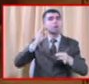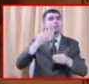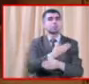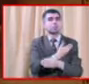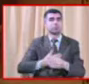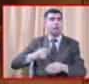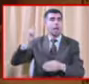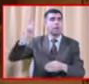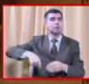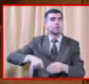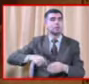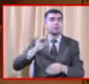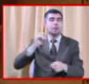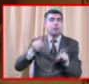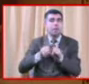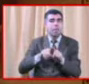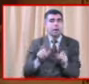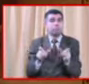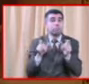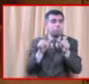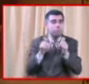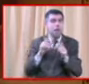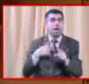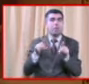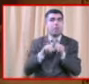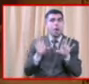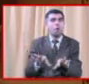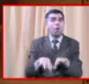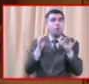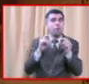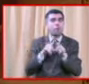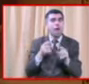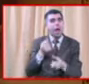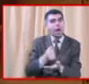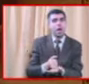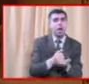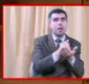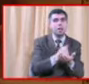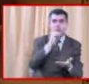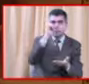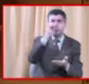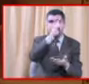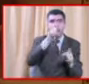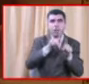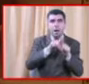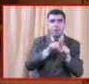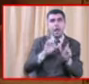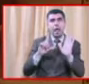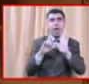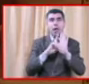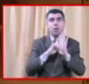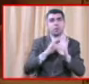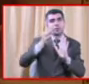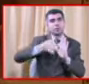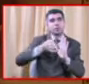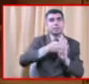يعني نعتنيوا به باش يمكننا لعل وعسى نلقاو الحل الملائم باش العمال ما يضروش اللي مشى لهم حقيقة